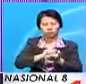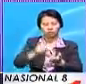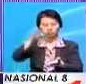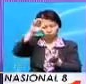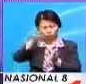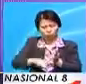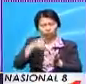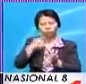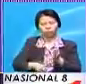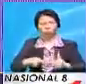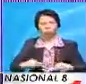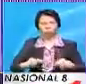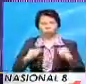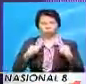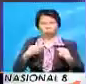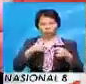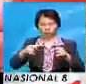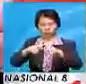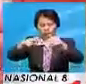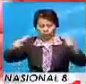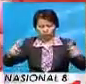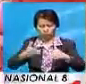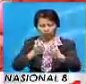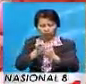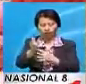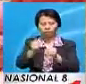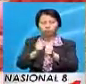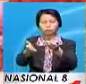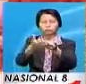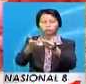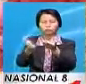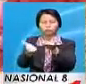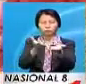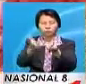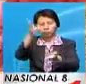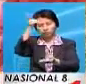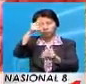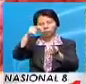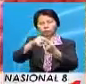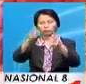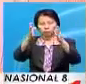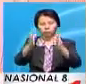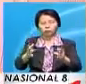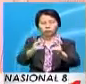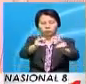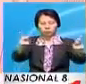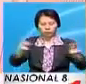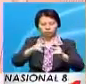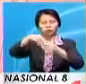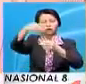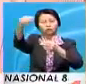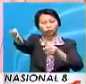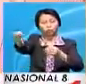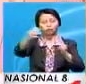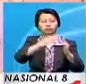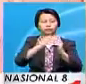mengurangkan kos sara hidup dan memperluas akses serta kemudahan perkhidmatan kerajaan kepada penduduk di kawasan luar